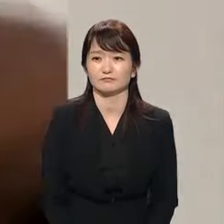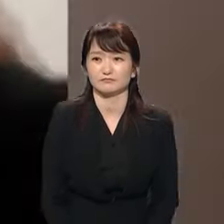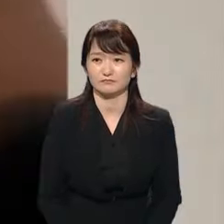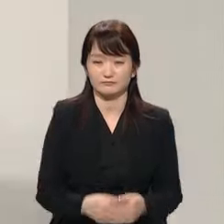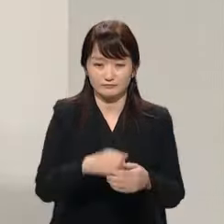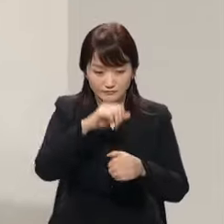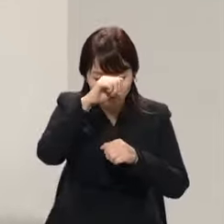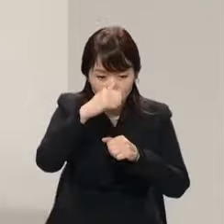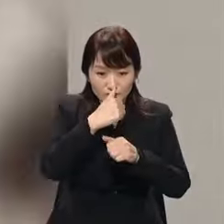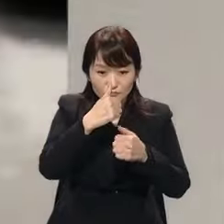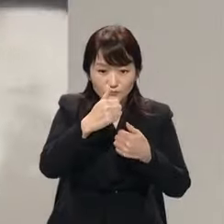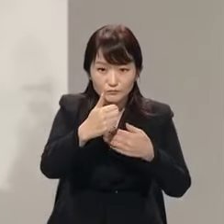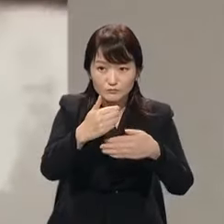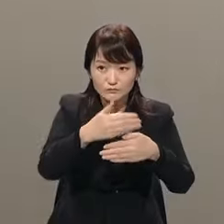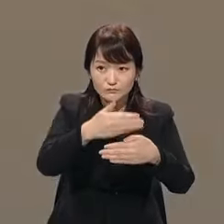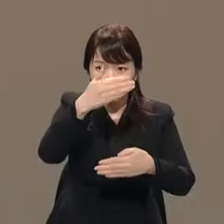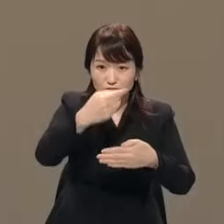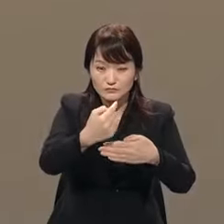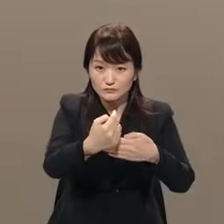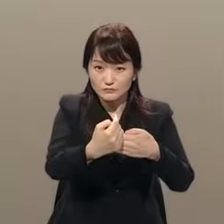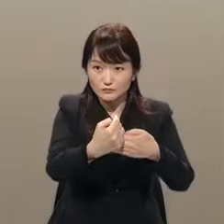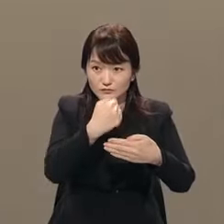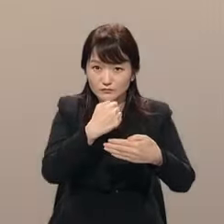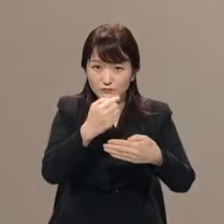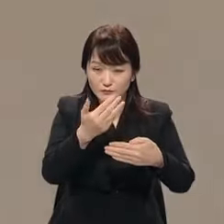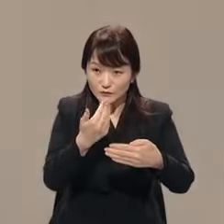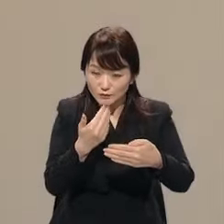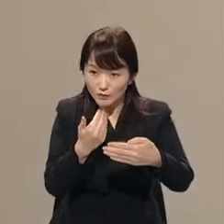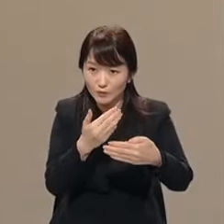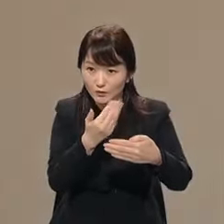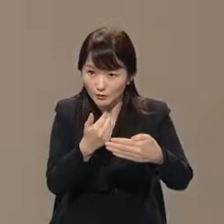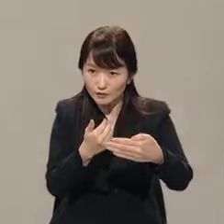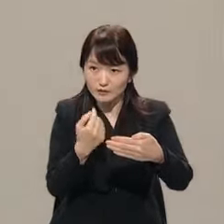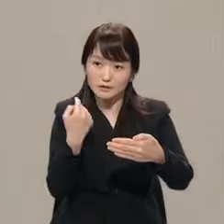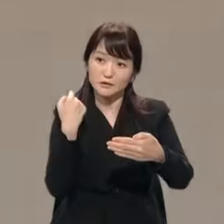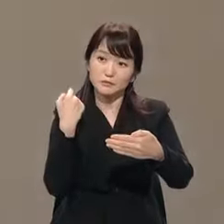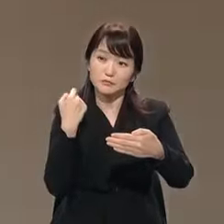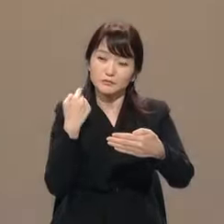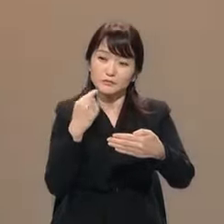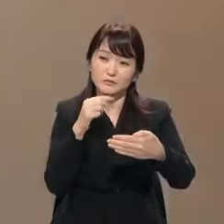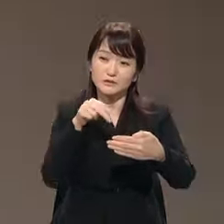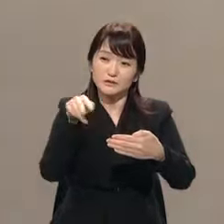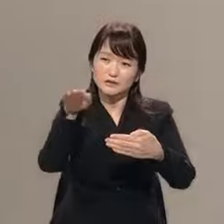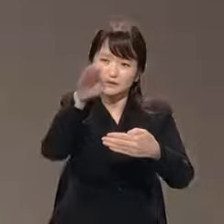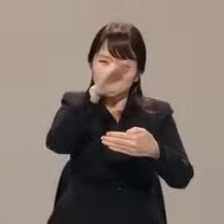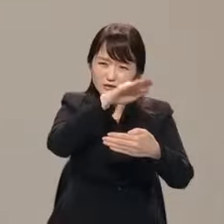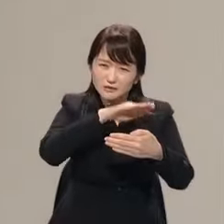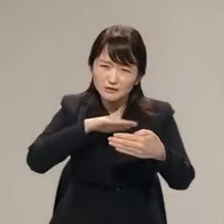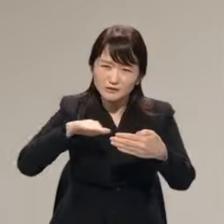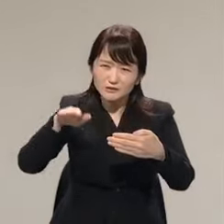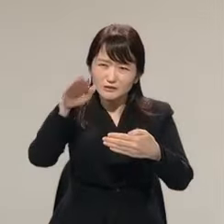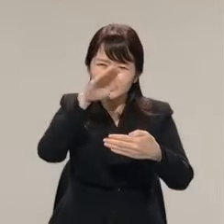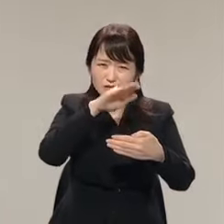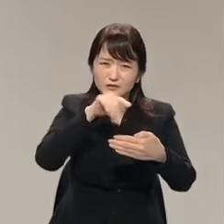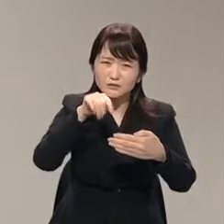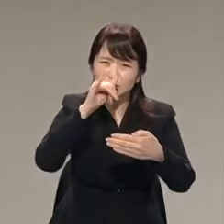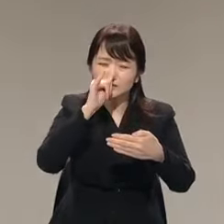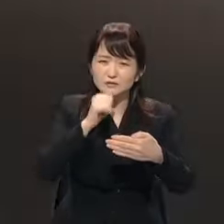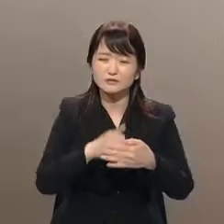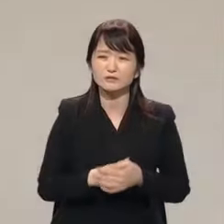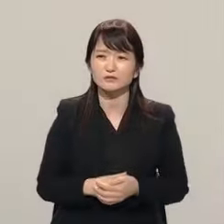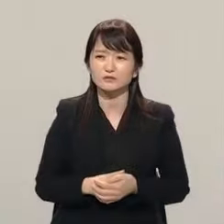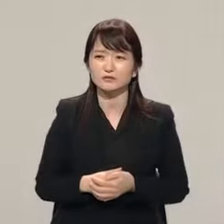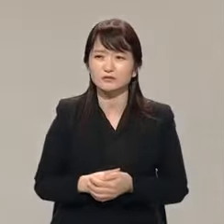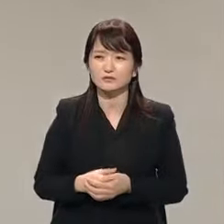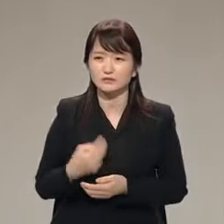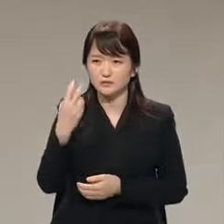Come here. Oh, he's sticking his hand out. Hold on, wait. Move, move, move. Yeah, it looks like they like plastered the whole like back. 네, 이